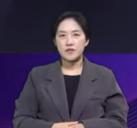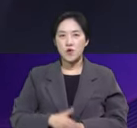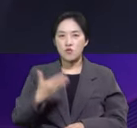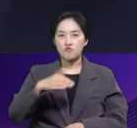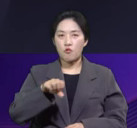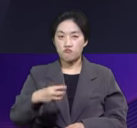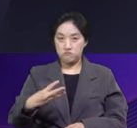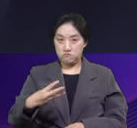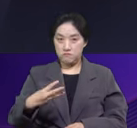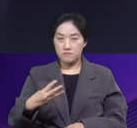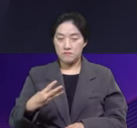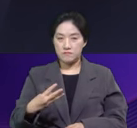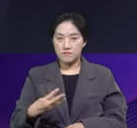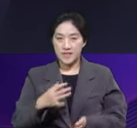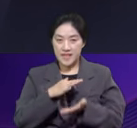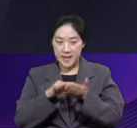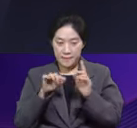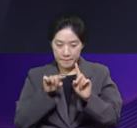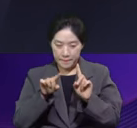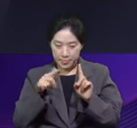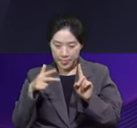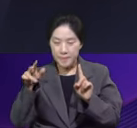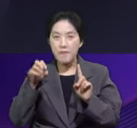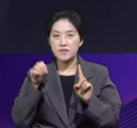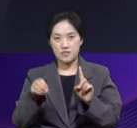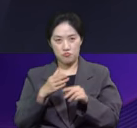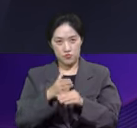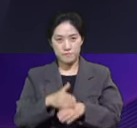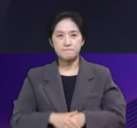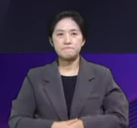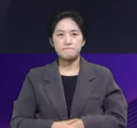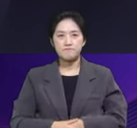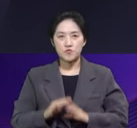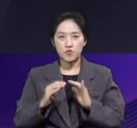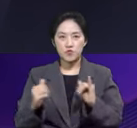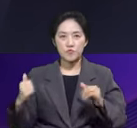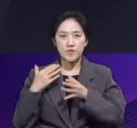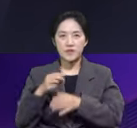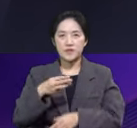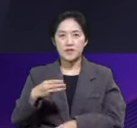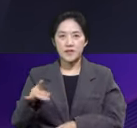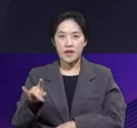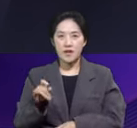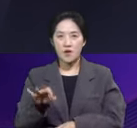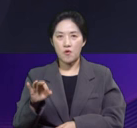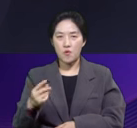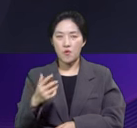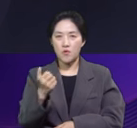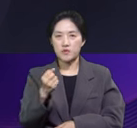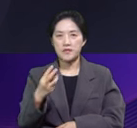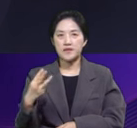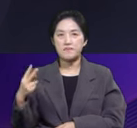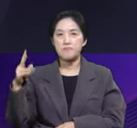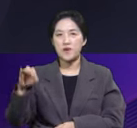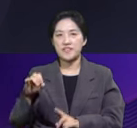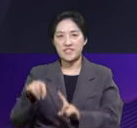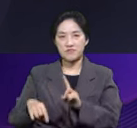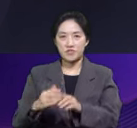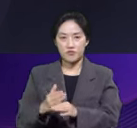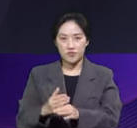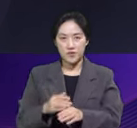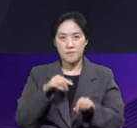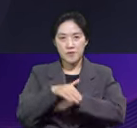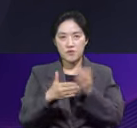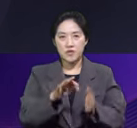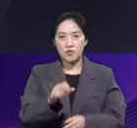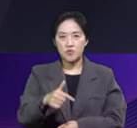서울 구로 을입니다. 개표는 1.7% 진행됐습니다. 국민의힘 태영호 후보가 53.2%로 현재 1위,